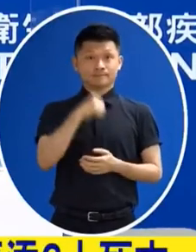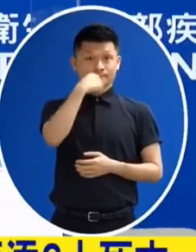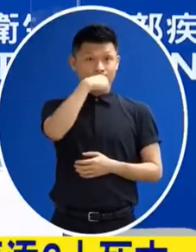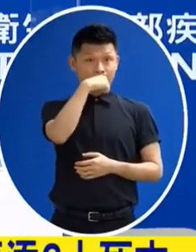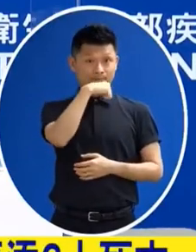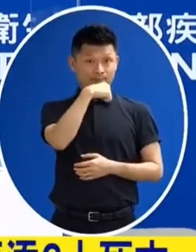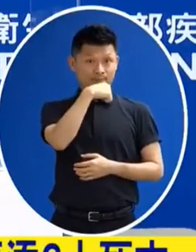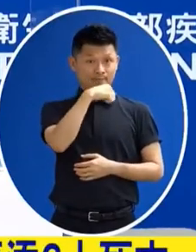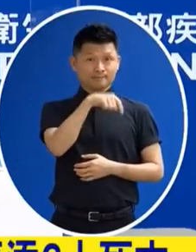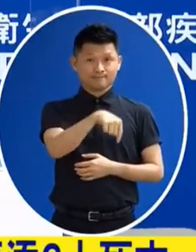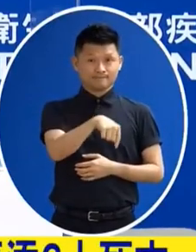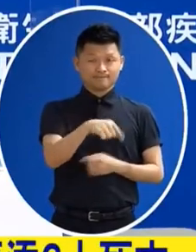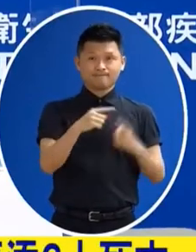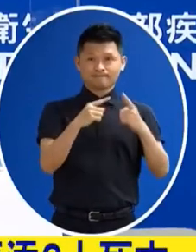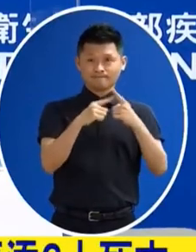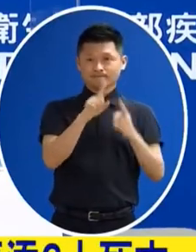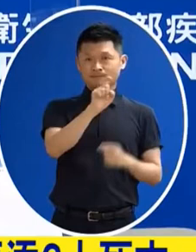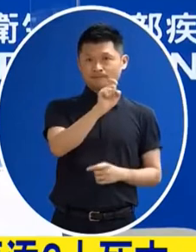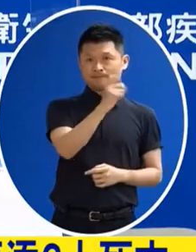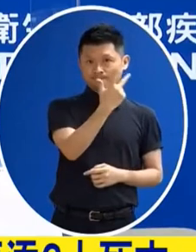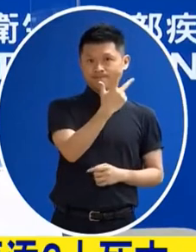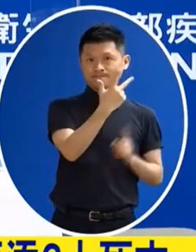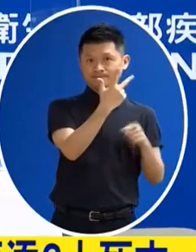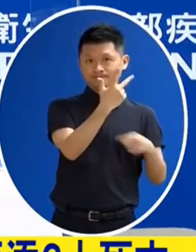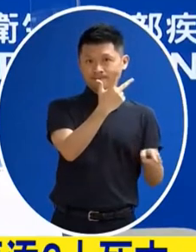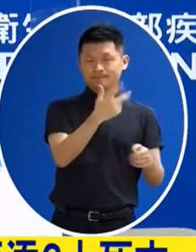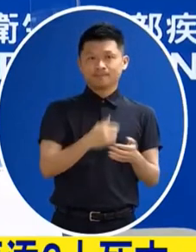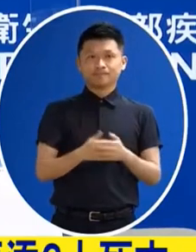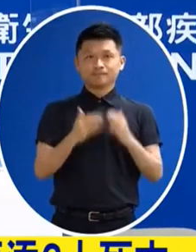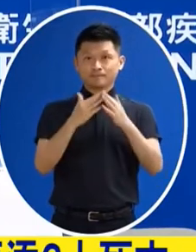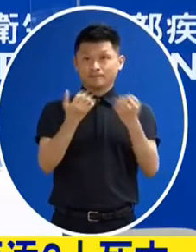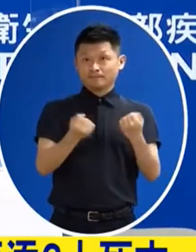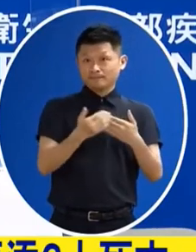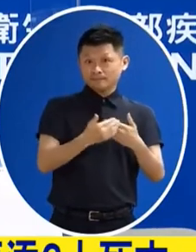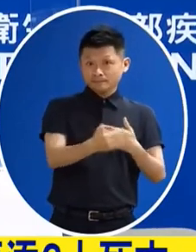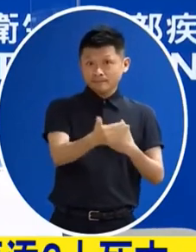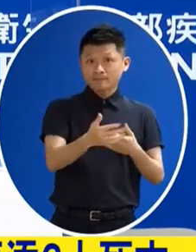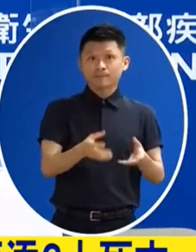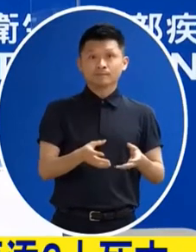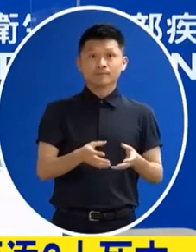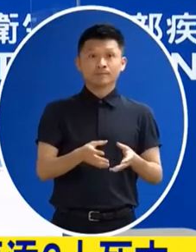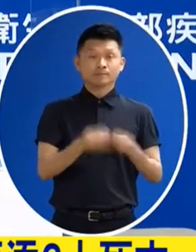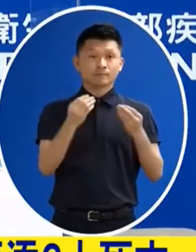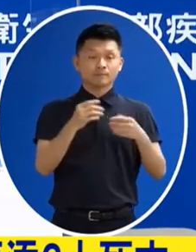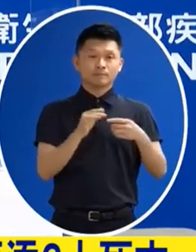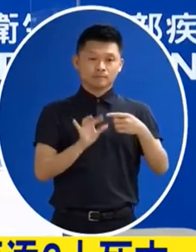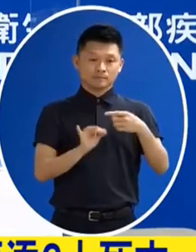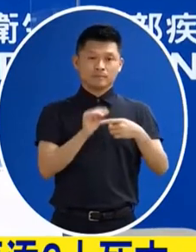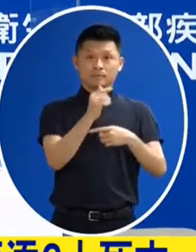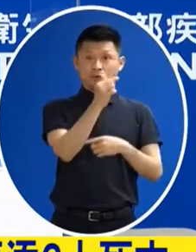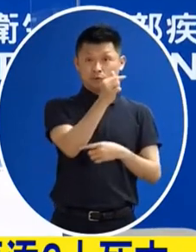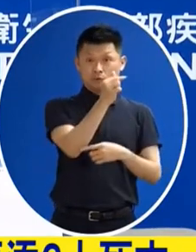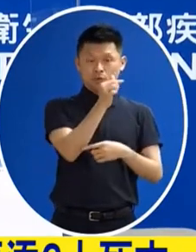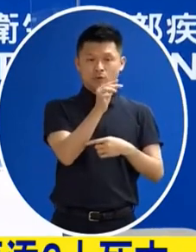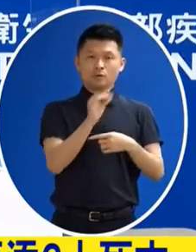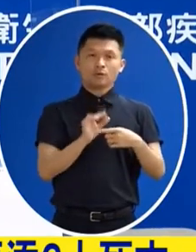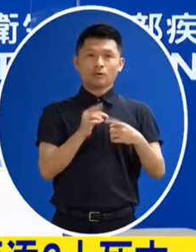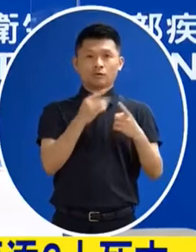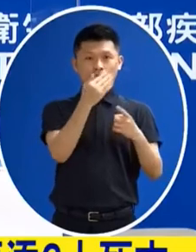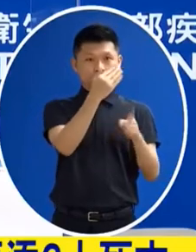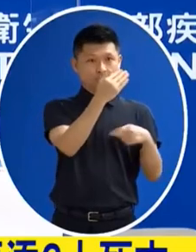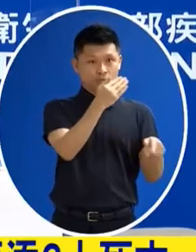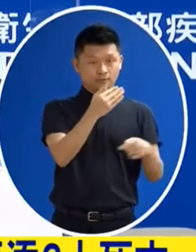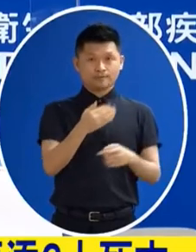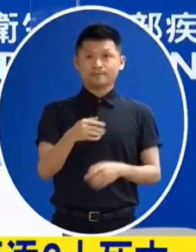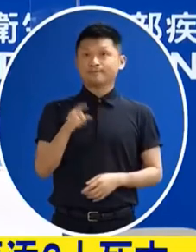土的案例那有17例，那居隔解居隔阳性里有9例，那居住